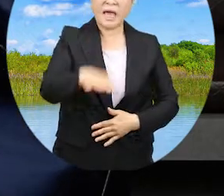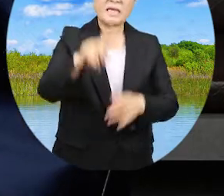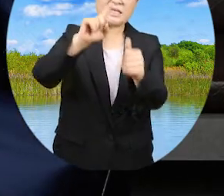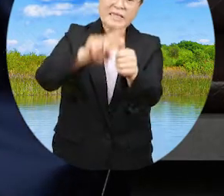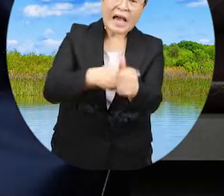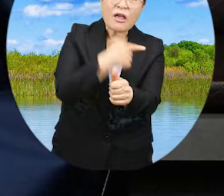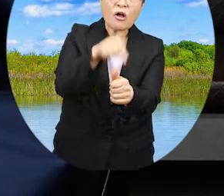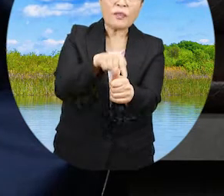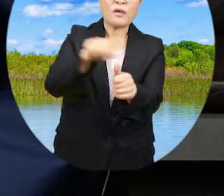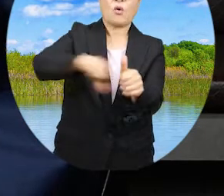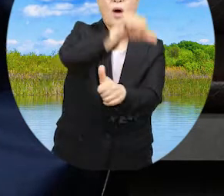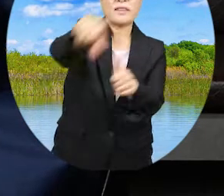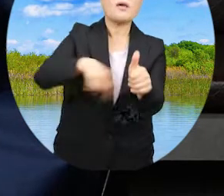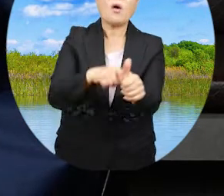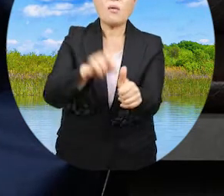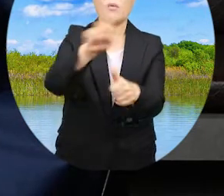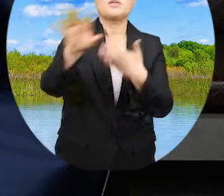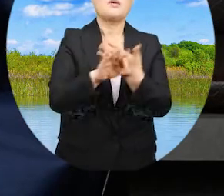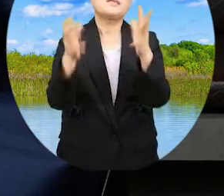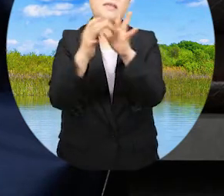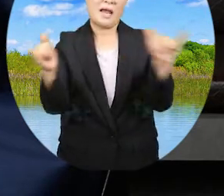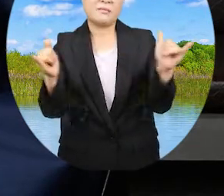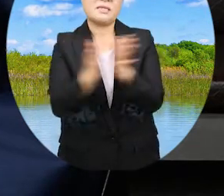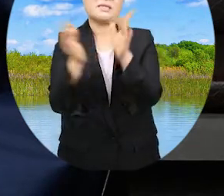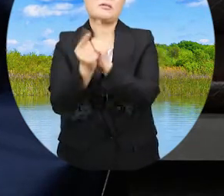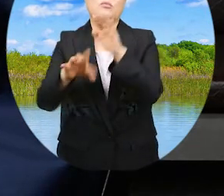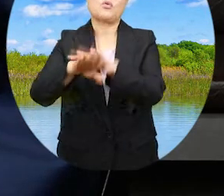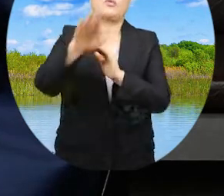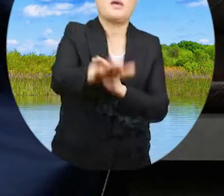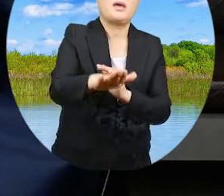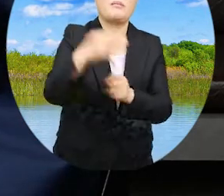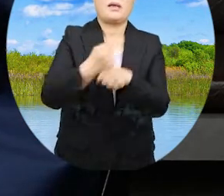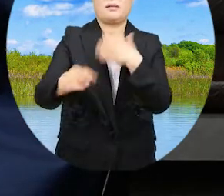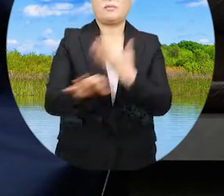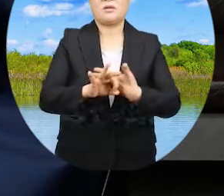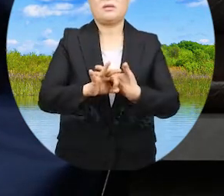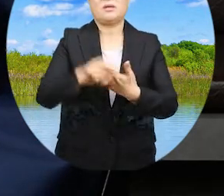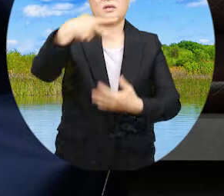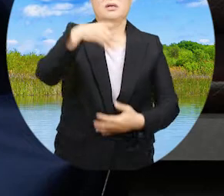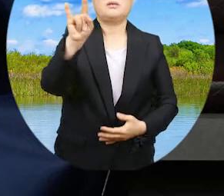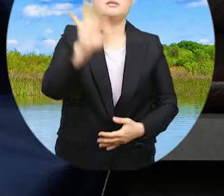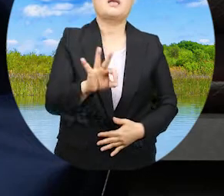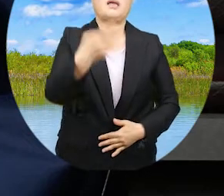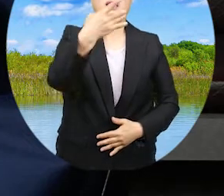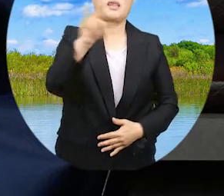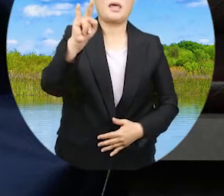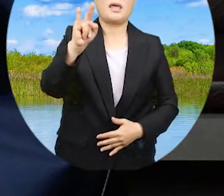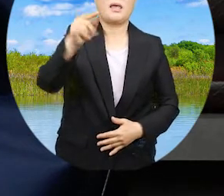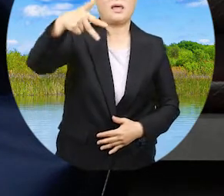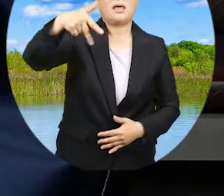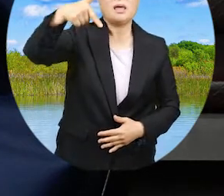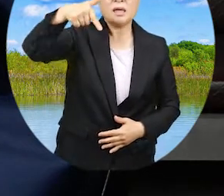확신합니다만은 그런 상태가 좀 있고 어쨌든 뭐 상류는 그렇다 치더라도 이 가운데로 오면서